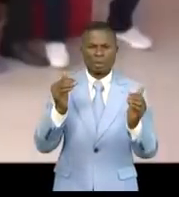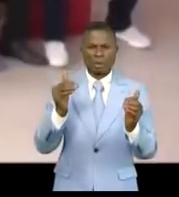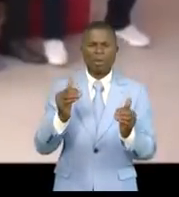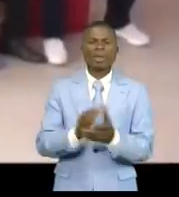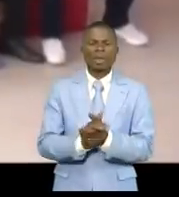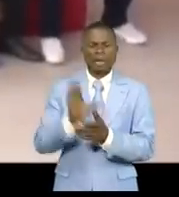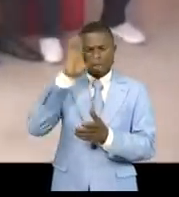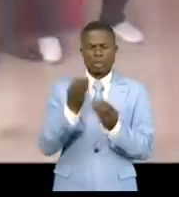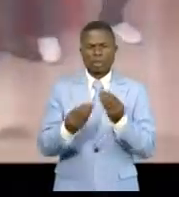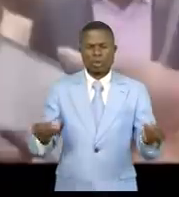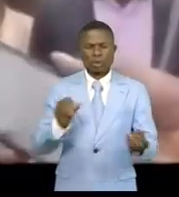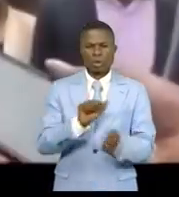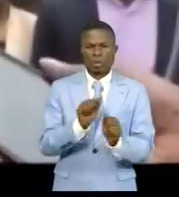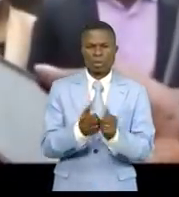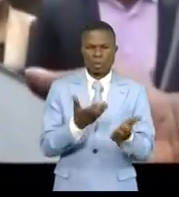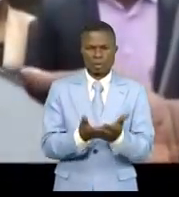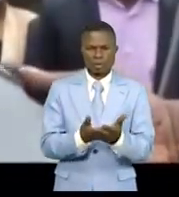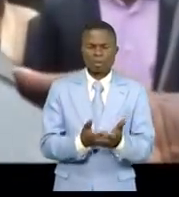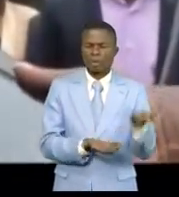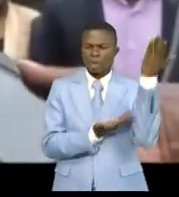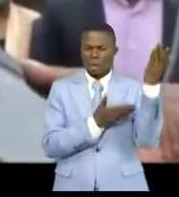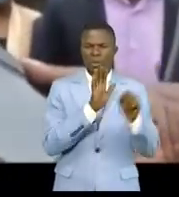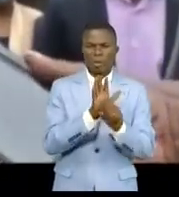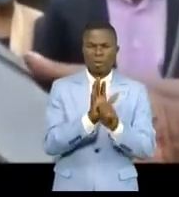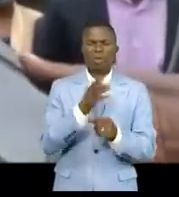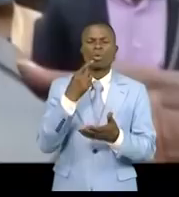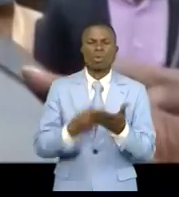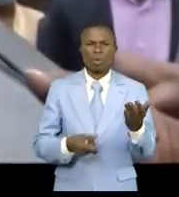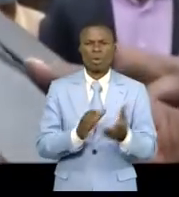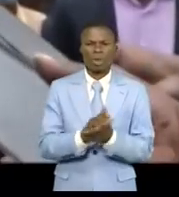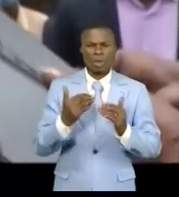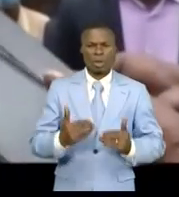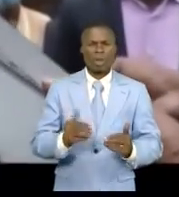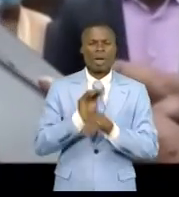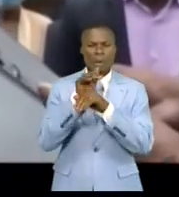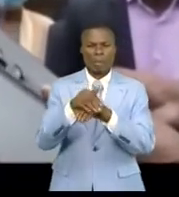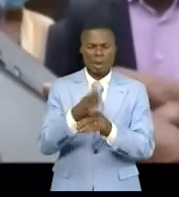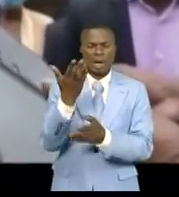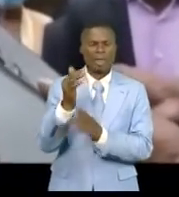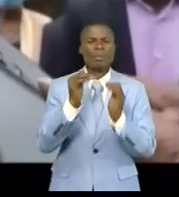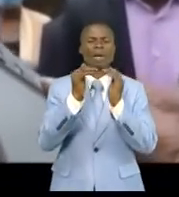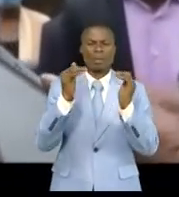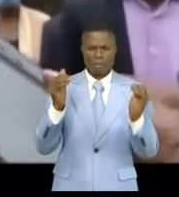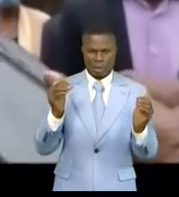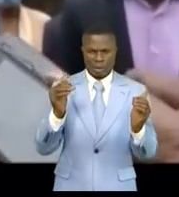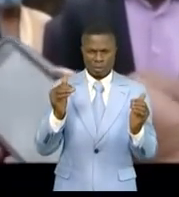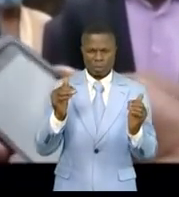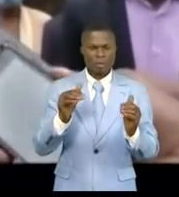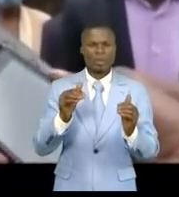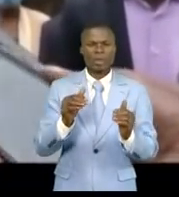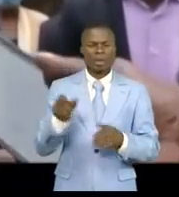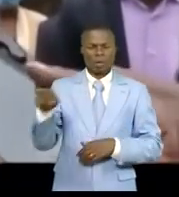les premières pistes de solutions. Ce qui est plus important, c'est contribuer à l'apaisement de la tension. Il vous